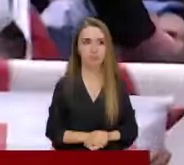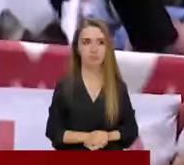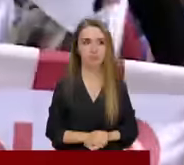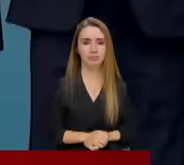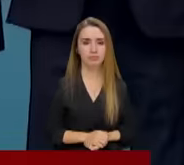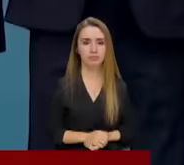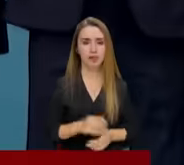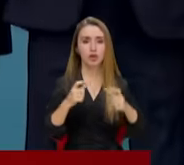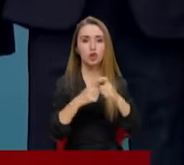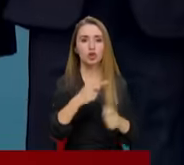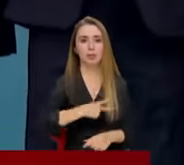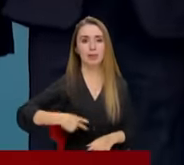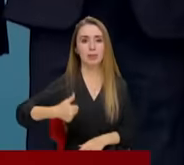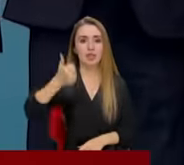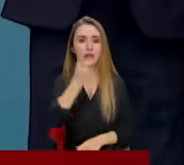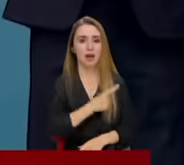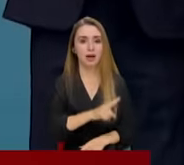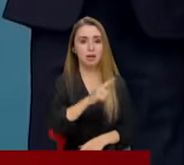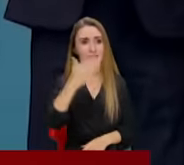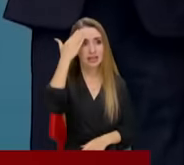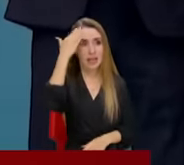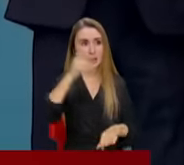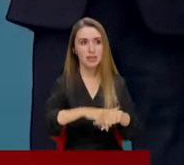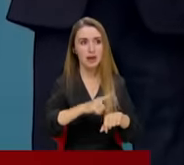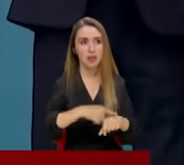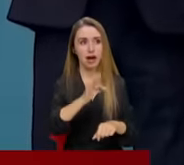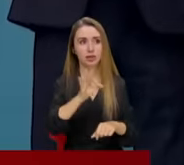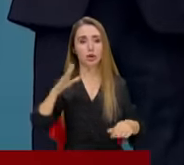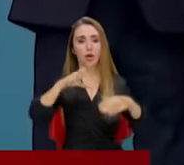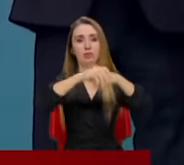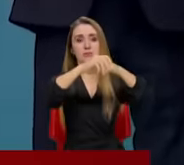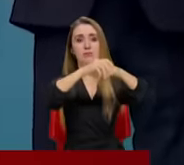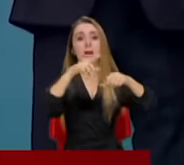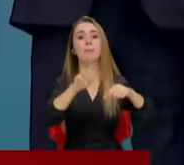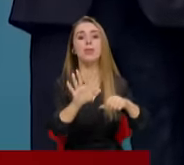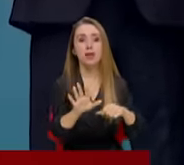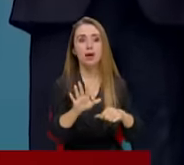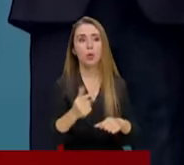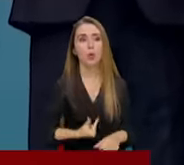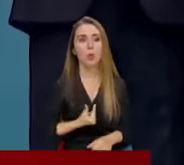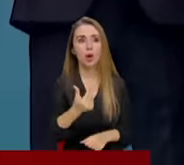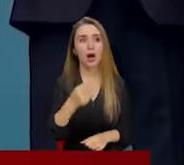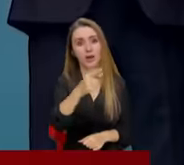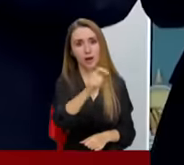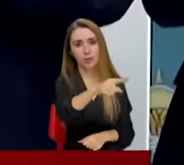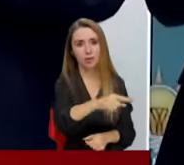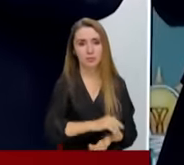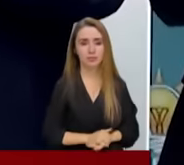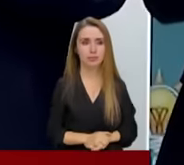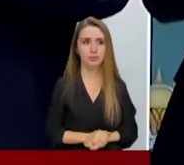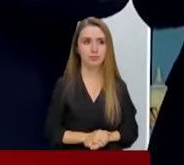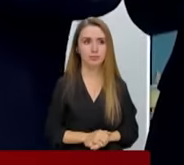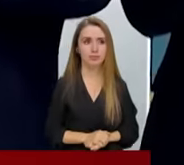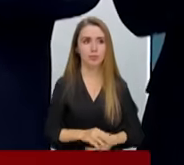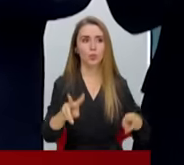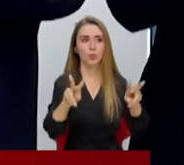Güdül. Güdül Belediye Başkanı adayı da selamlama sırasında Altınok'un elini tutmayınca uyarı Erdoğan'dan geldi.